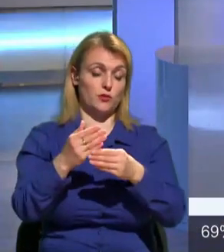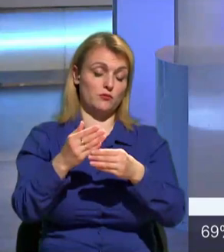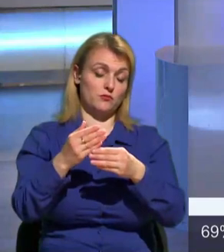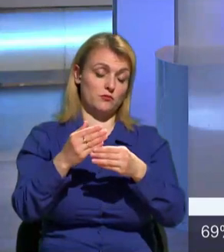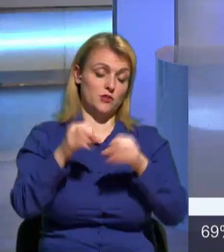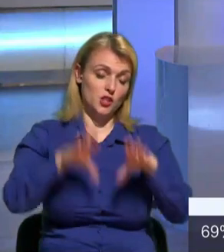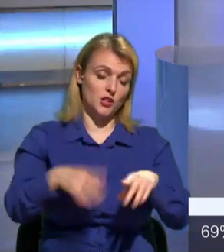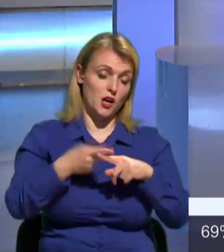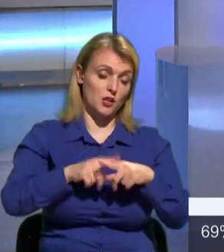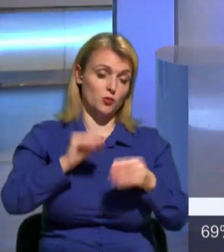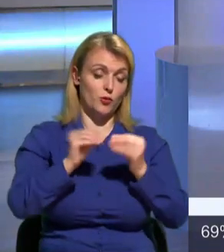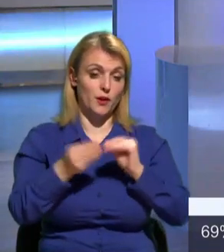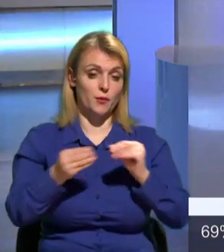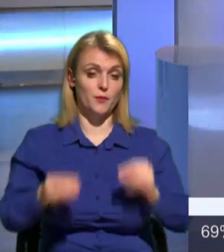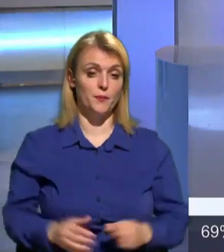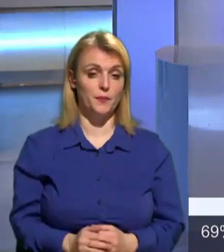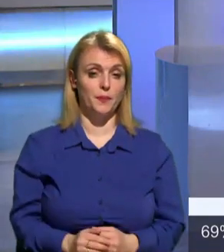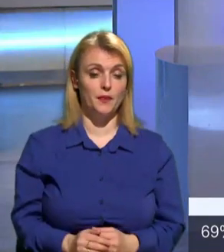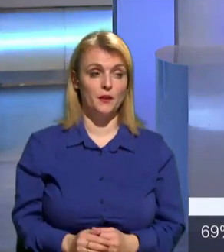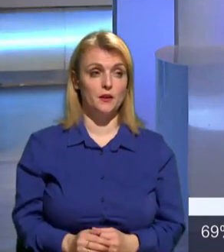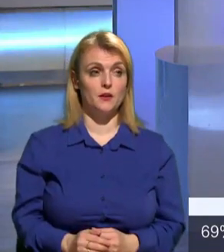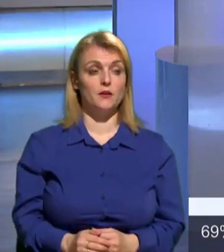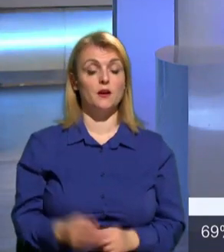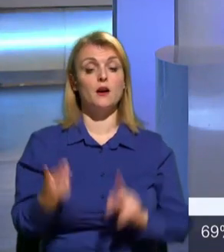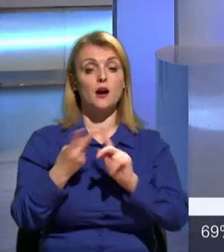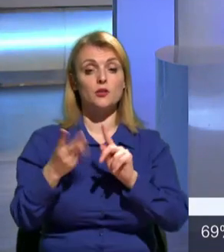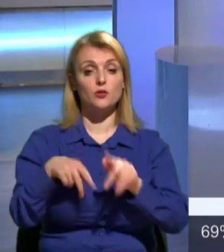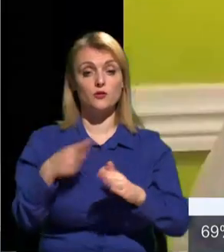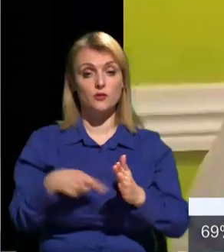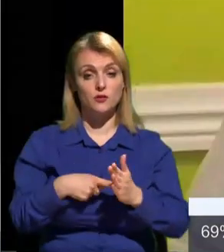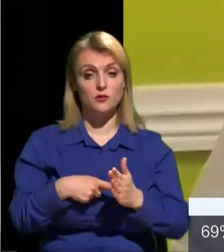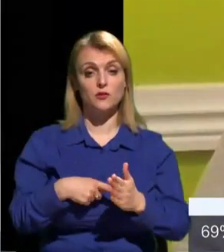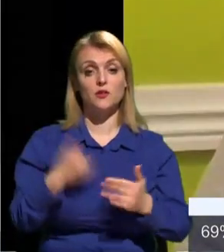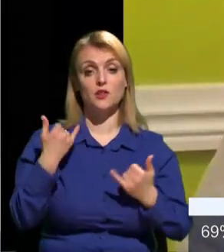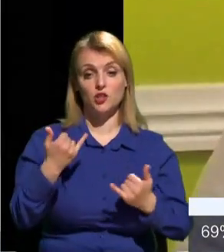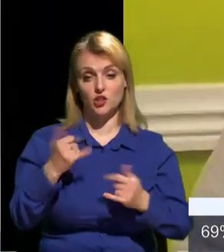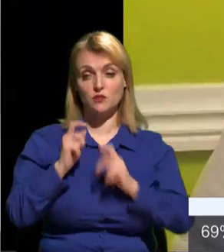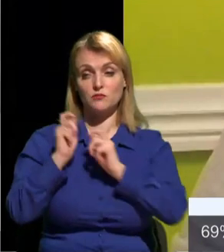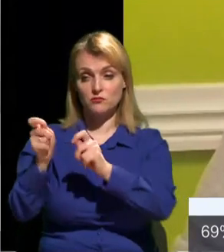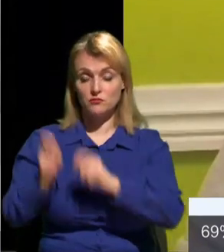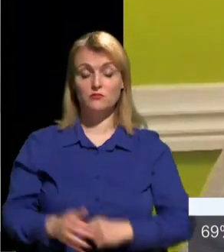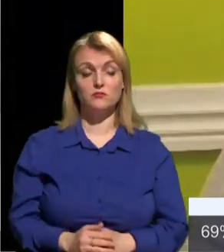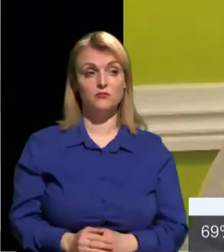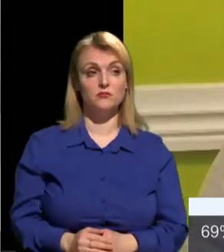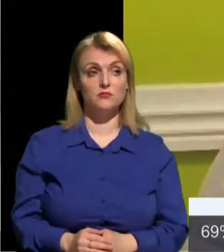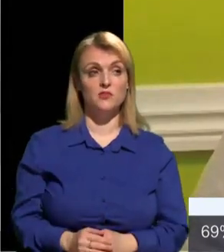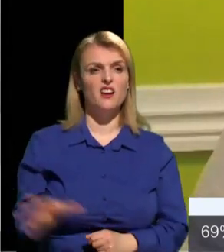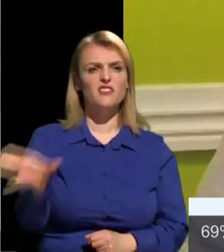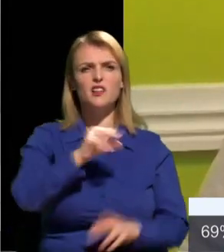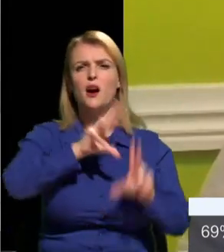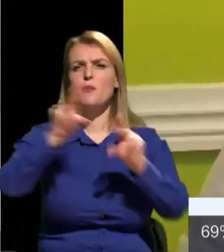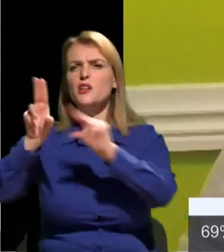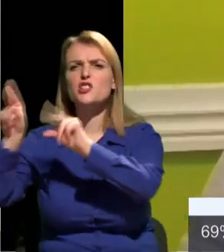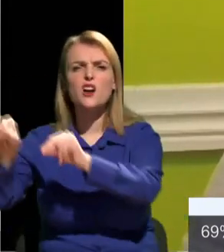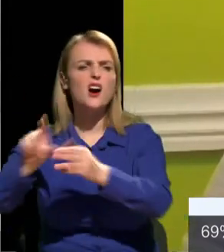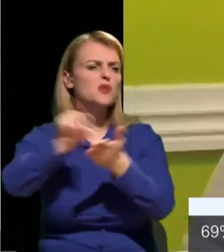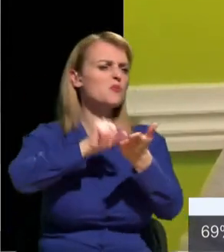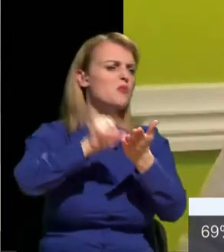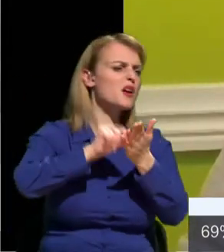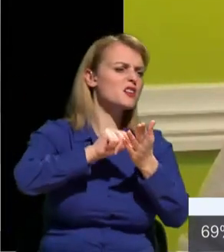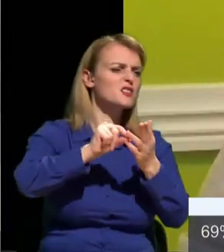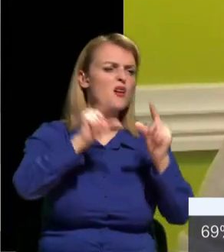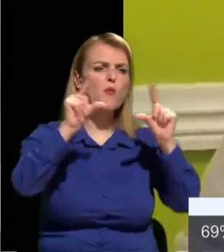Mulțumim mult, domnule Ioniță. A doua întrebare, vreau să mă întorc la bătrânii noștri. Toți promit pensii mari, dar eu